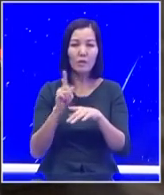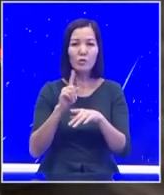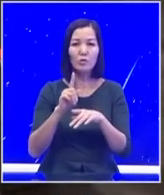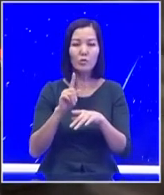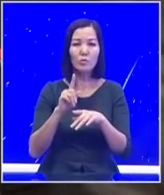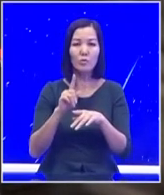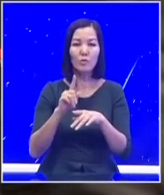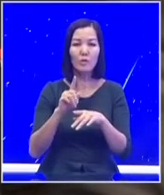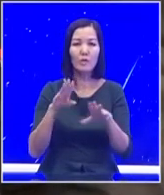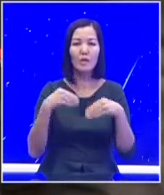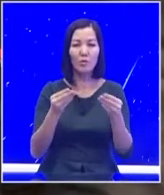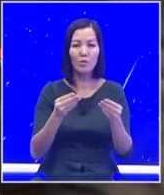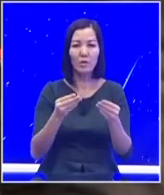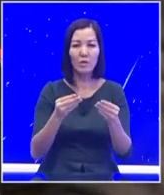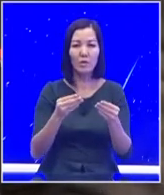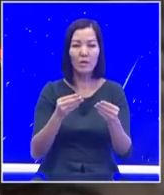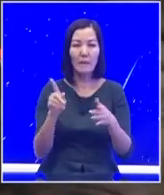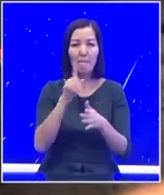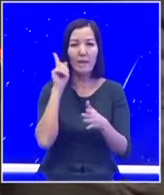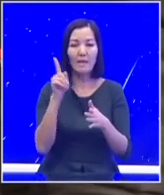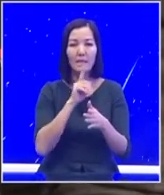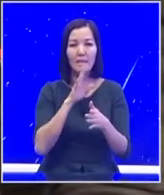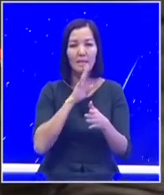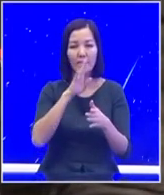дает? Те люди, молодые люди,